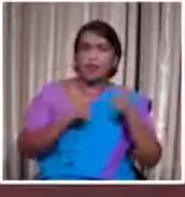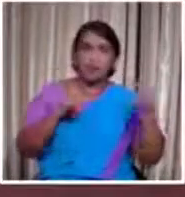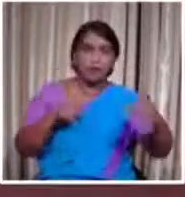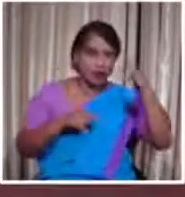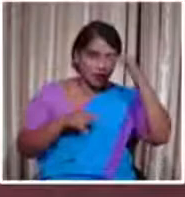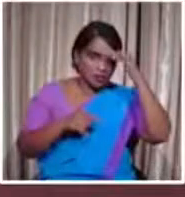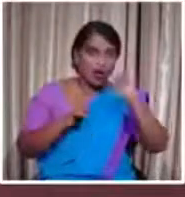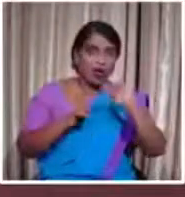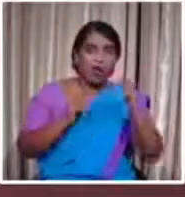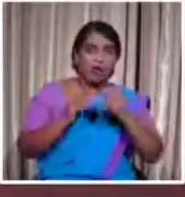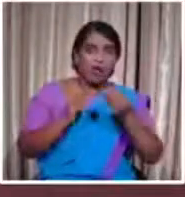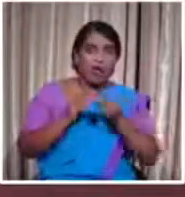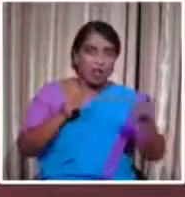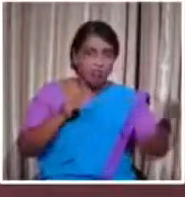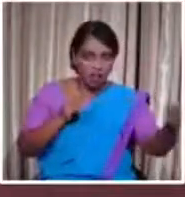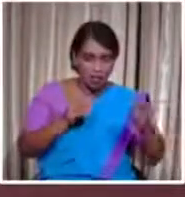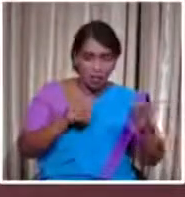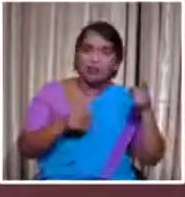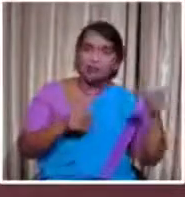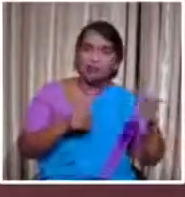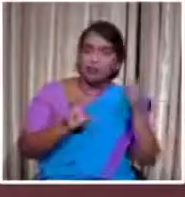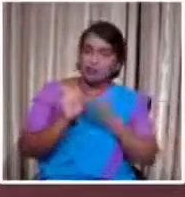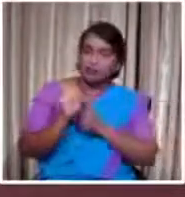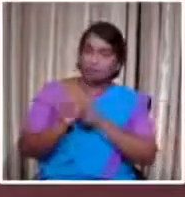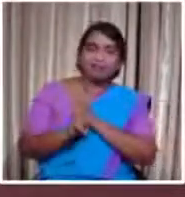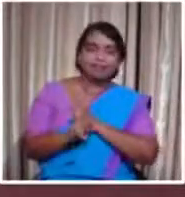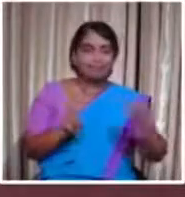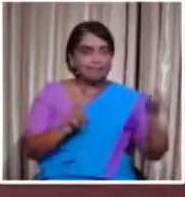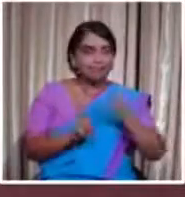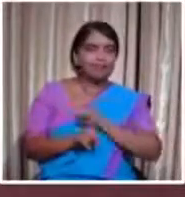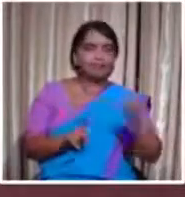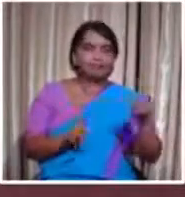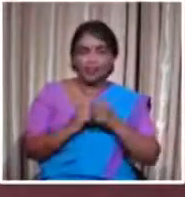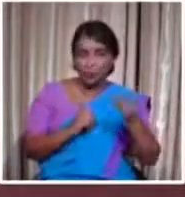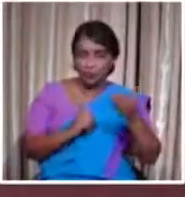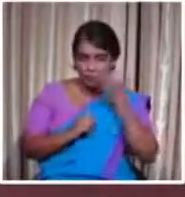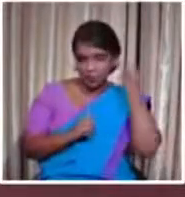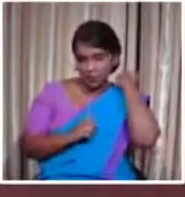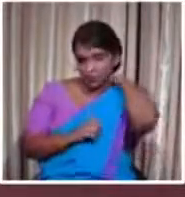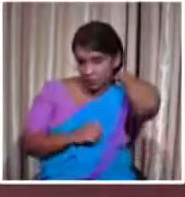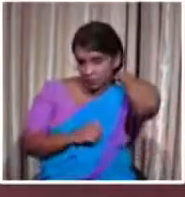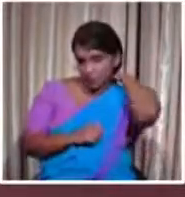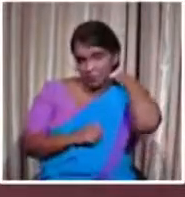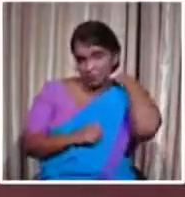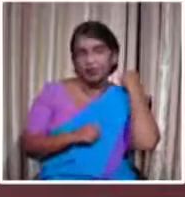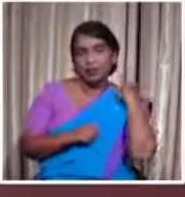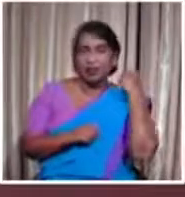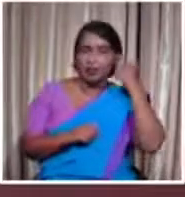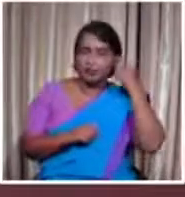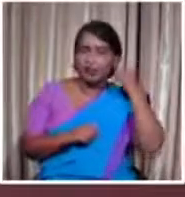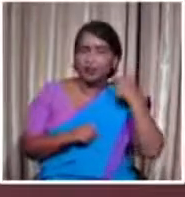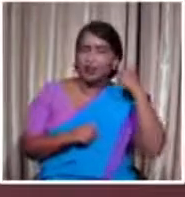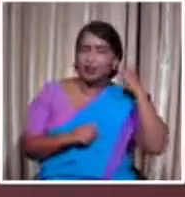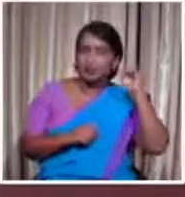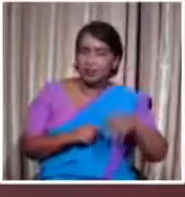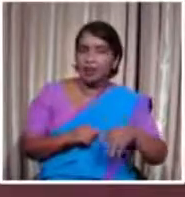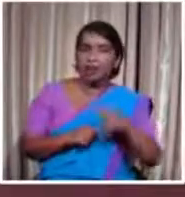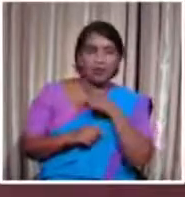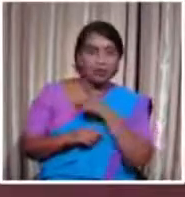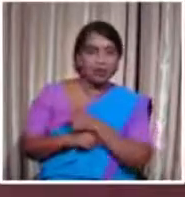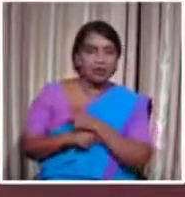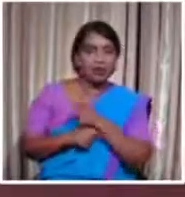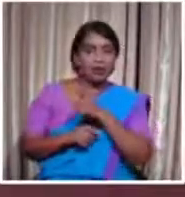නායකතුමාගේ කාර්යාලයට ළඟයි. ඔබතුමාට නිතර සම්බන්ධකම් තියාගෙන ඒක පවත්වාගෙන යන්න පුළුවන්. ඒ නිසා මම විශ්වාස කරනවා අතන